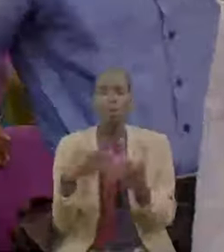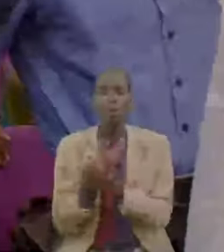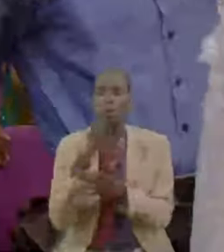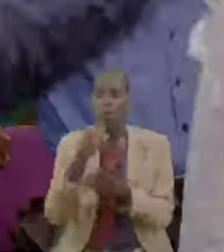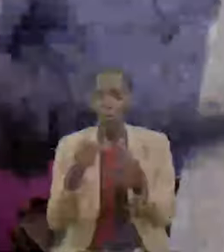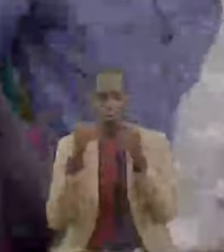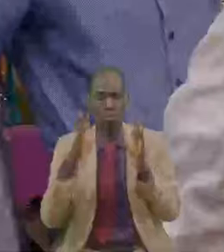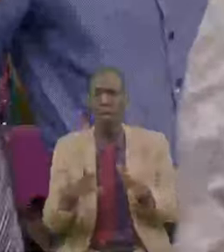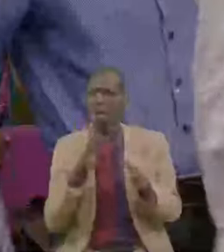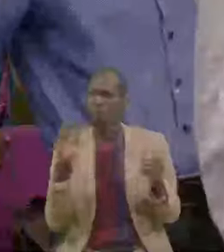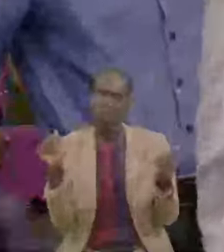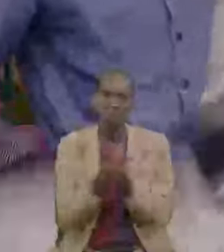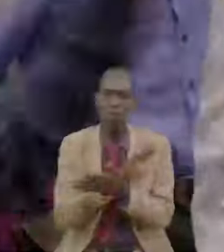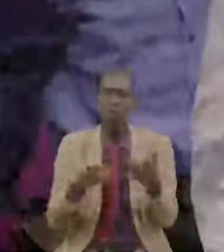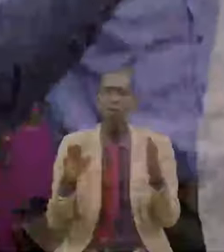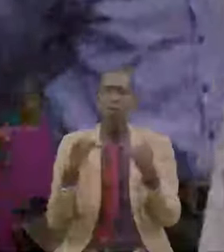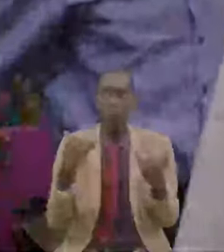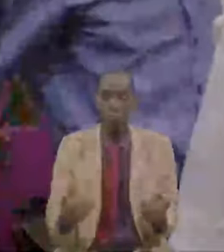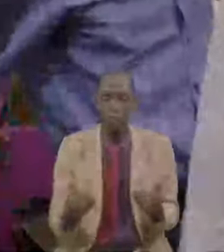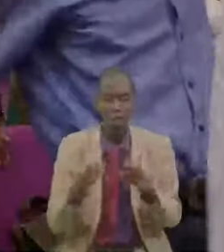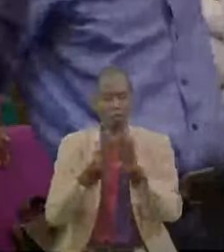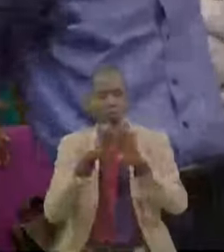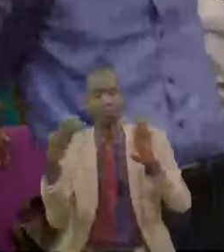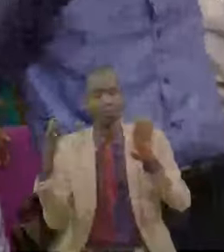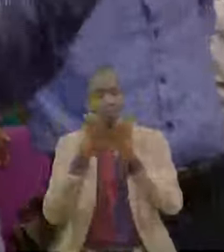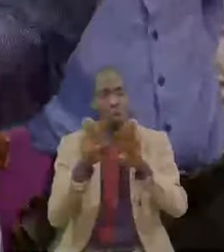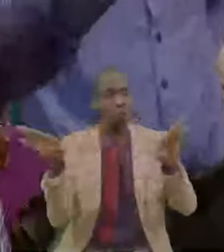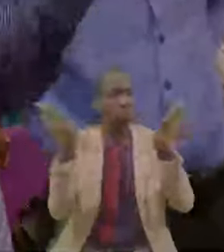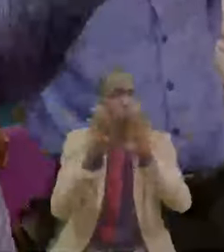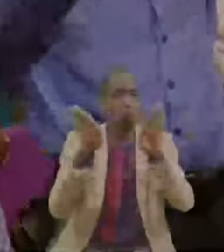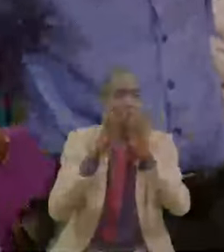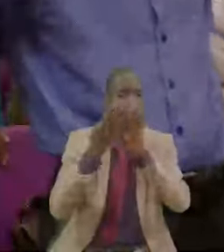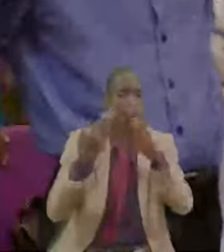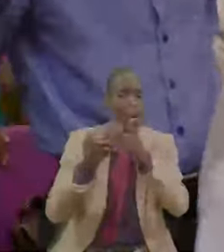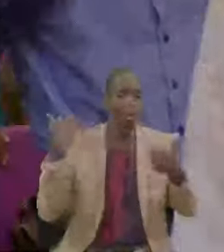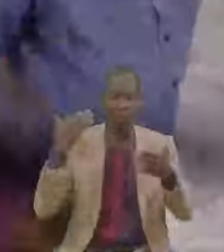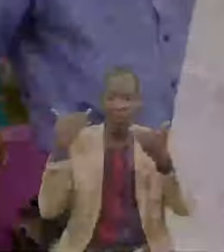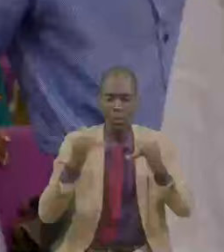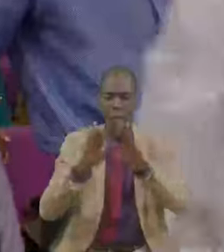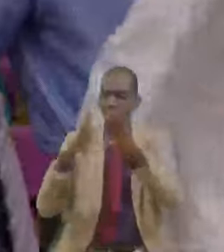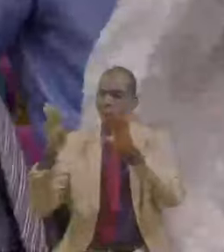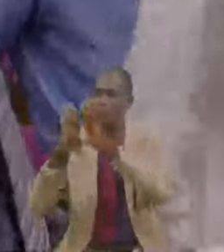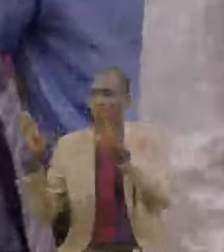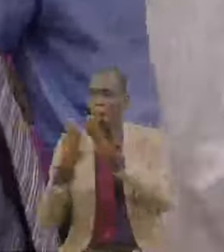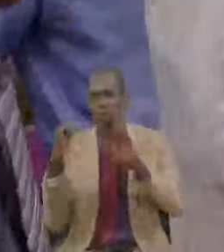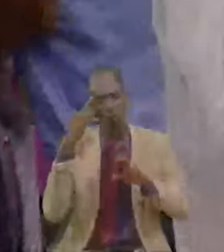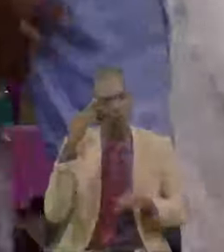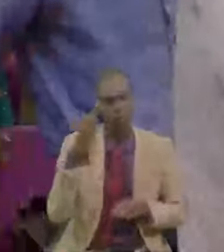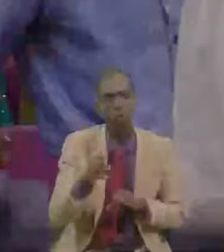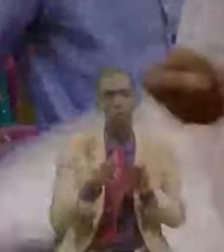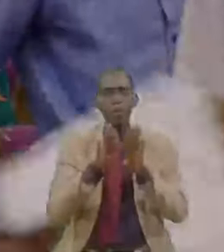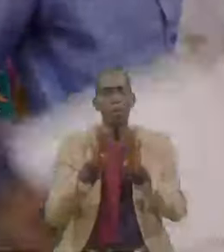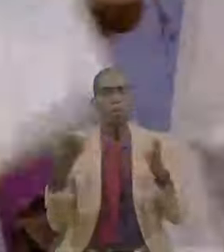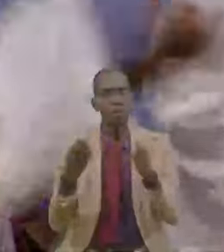détruits. Les portes ouvertes devant vous. Les portes d'opportunité devant vous. Les portes